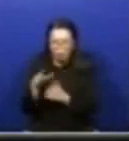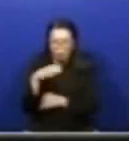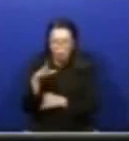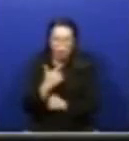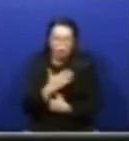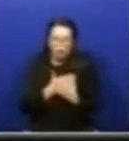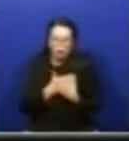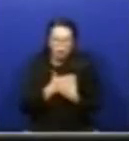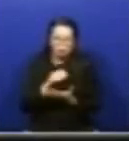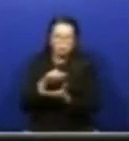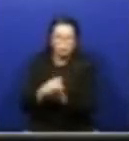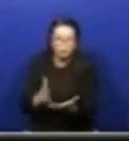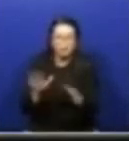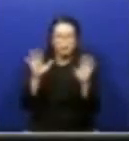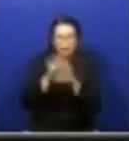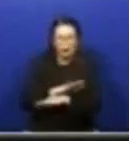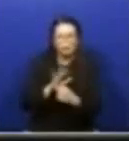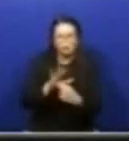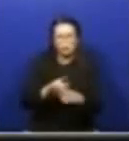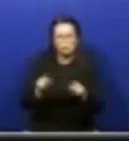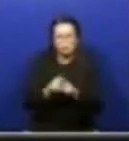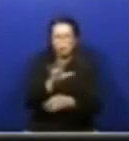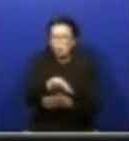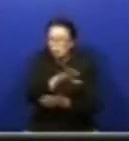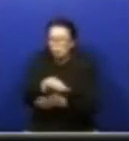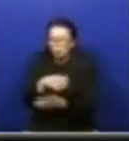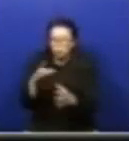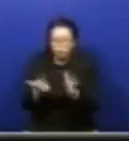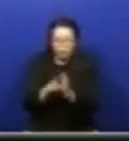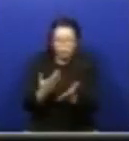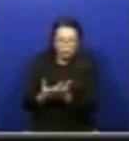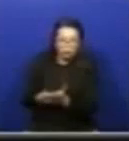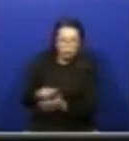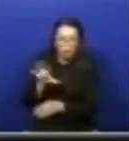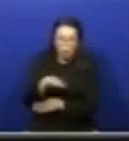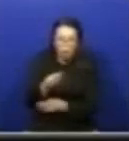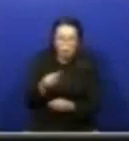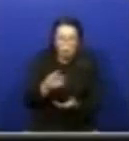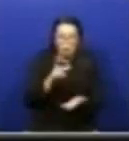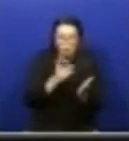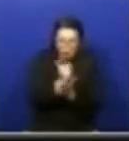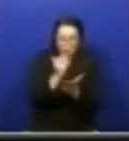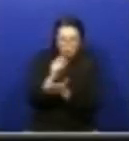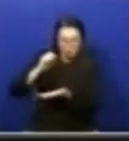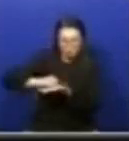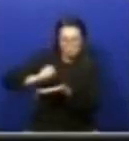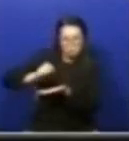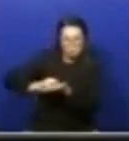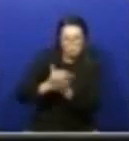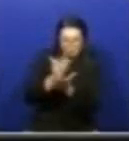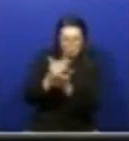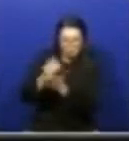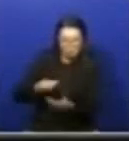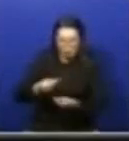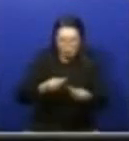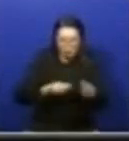นั่นก็คือผมประมาณ63,000ไอ้ 3.2 ล้านล้านนี่แหละครับไอ้เราก็เป็นผู้แทนราษฎรก็ต้องไปบอก